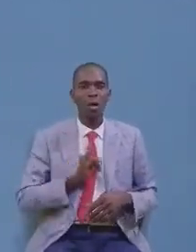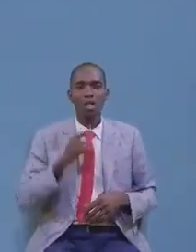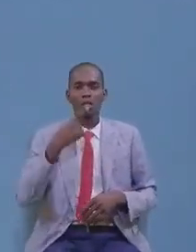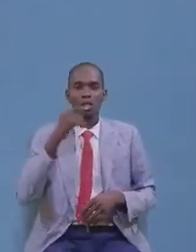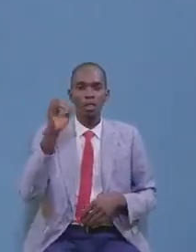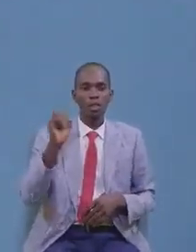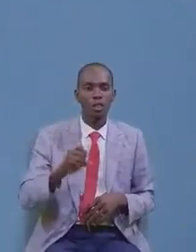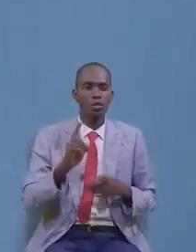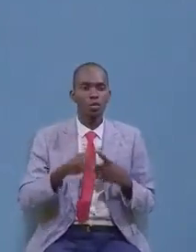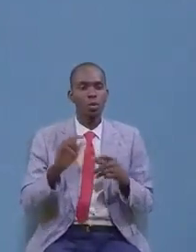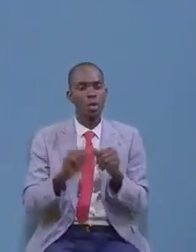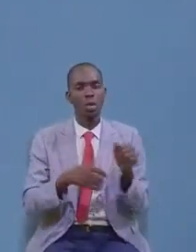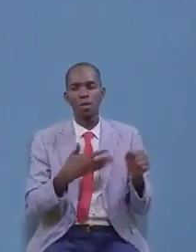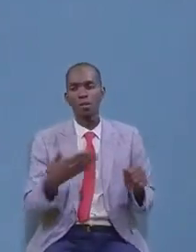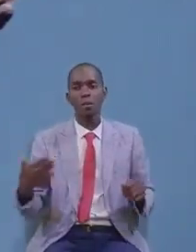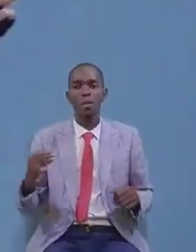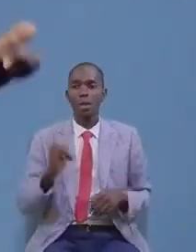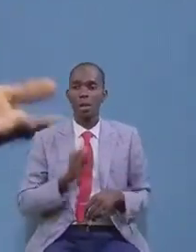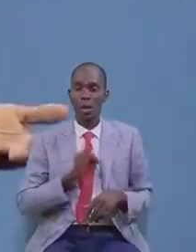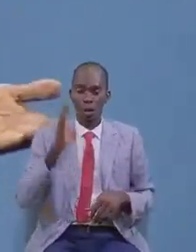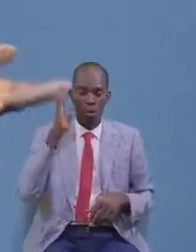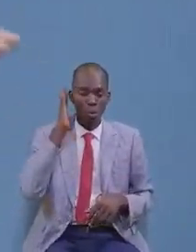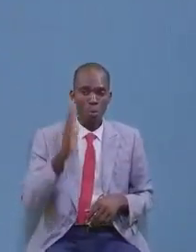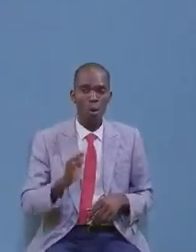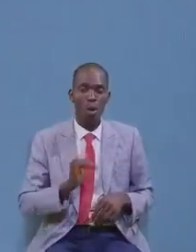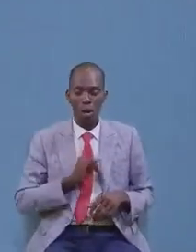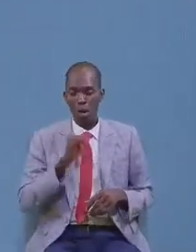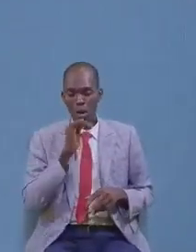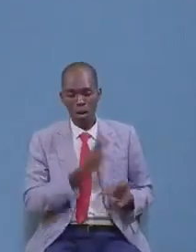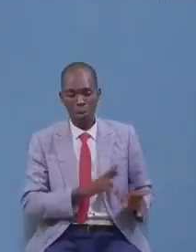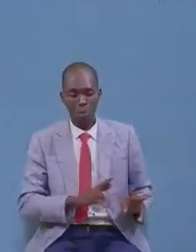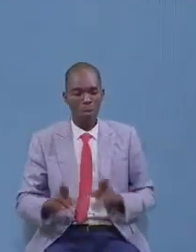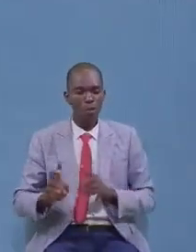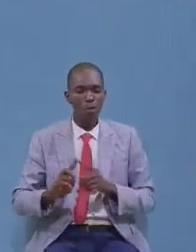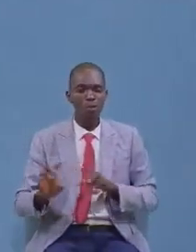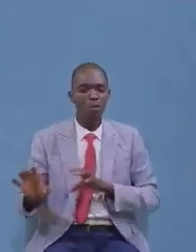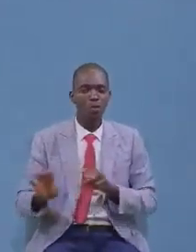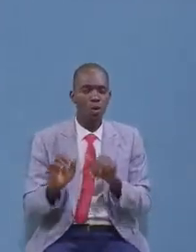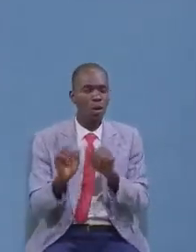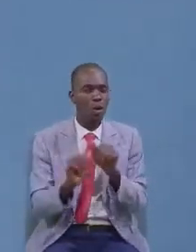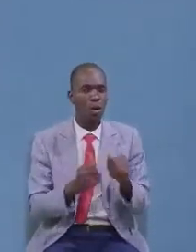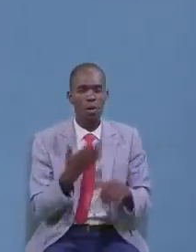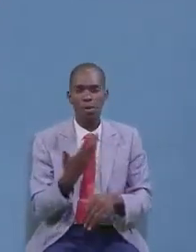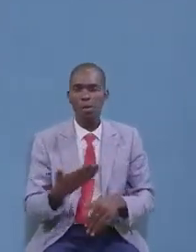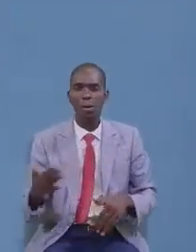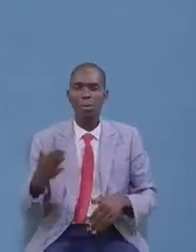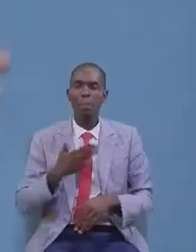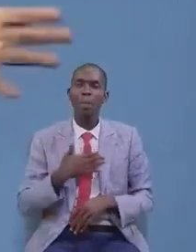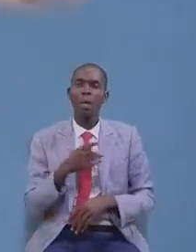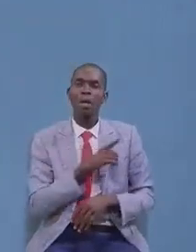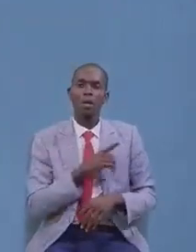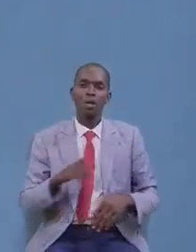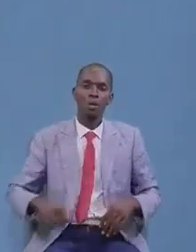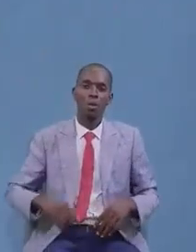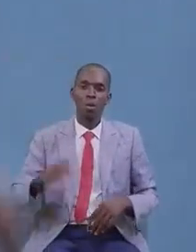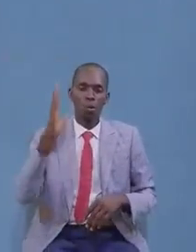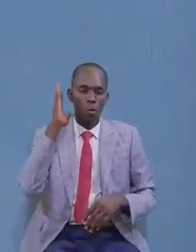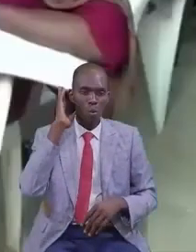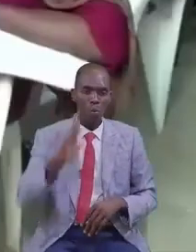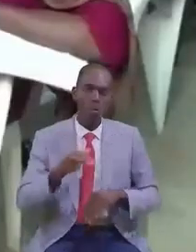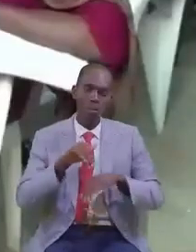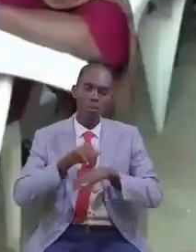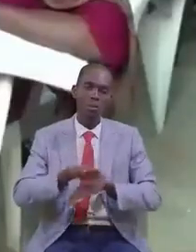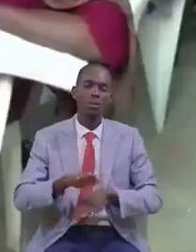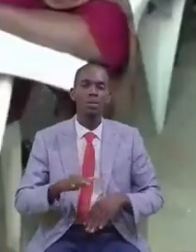to everything. I am willing, I am ready to do everything my Lord will